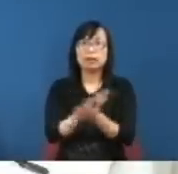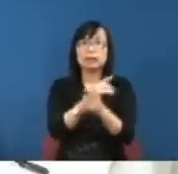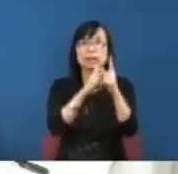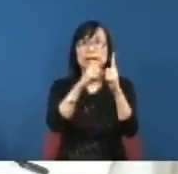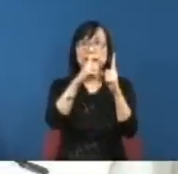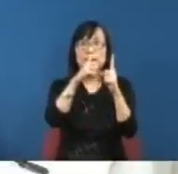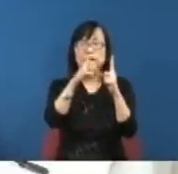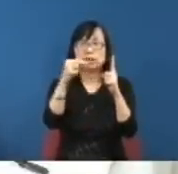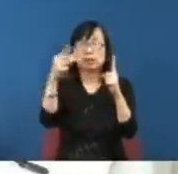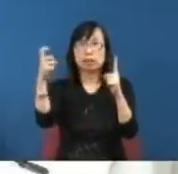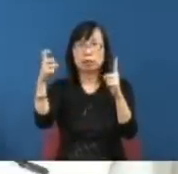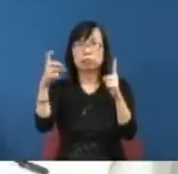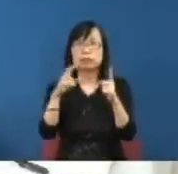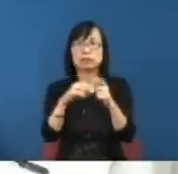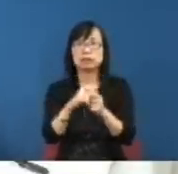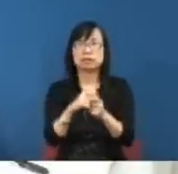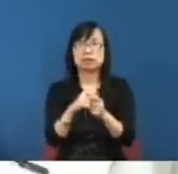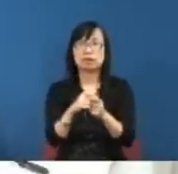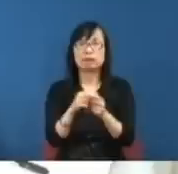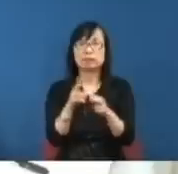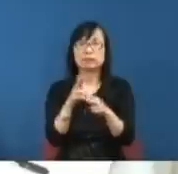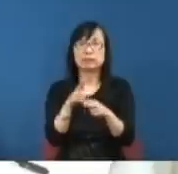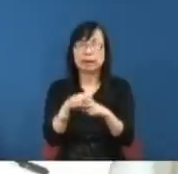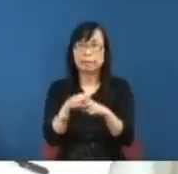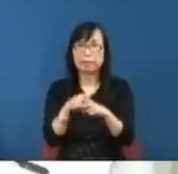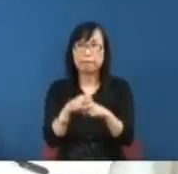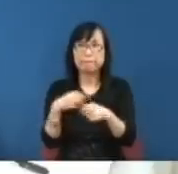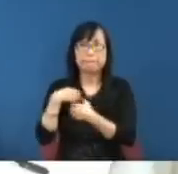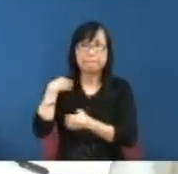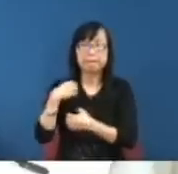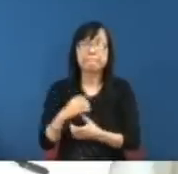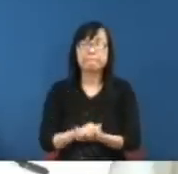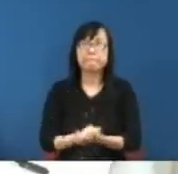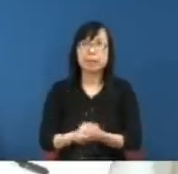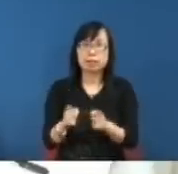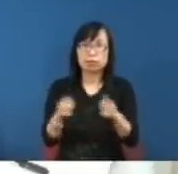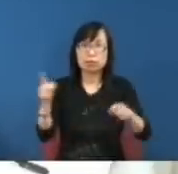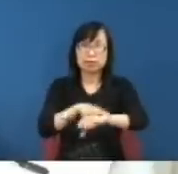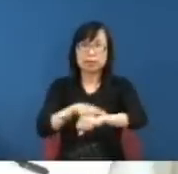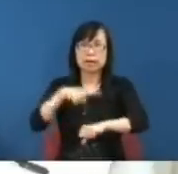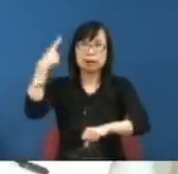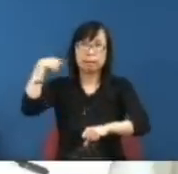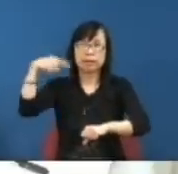1979年嘅伊朗革命啦，係咪？伊朗發生嘅咩？就係話長期由美國